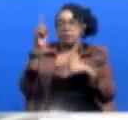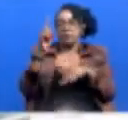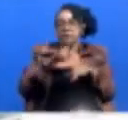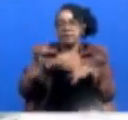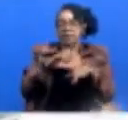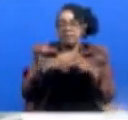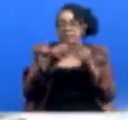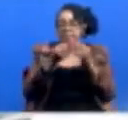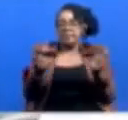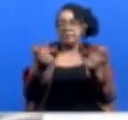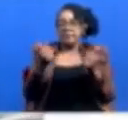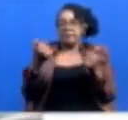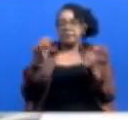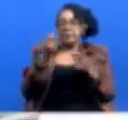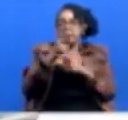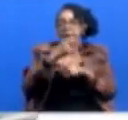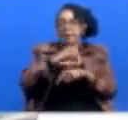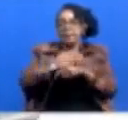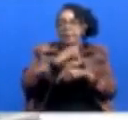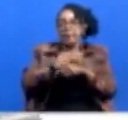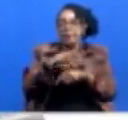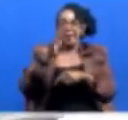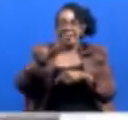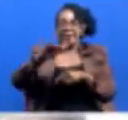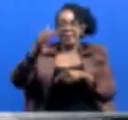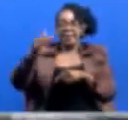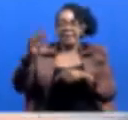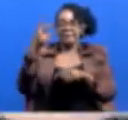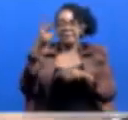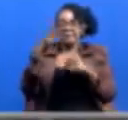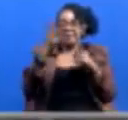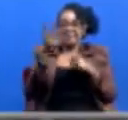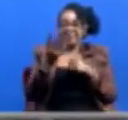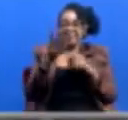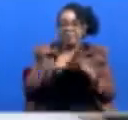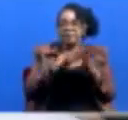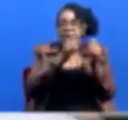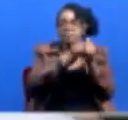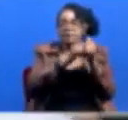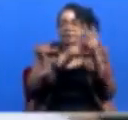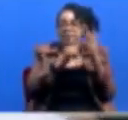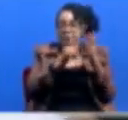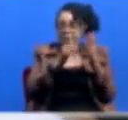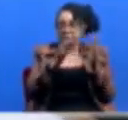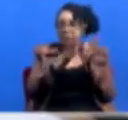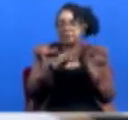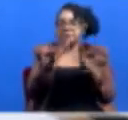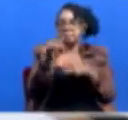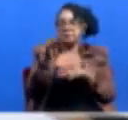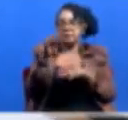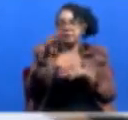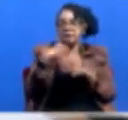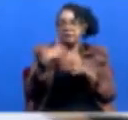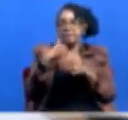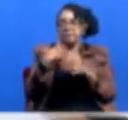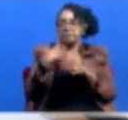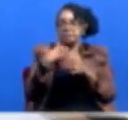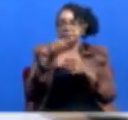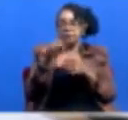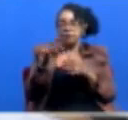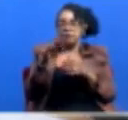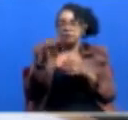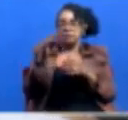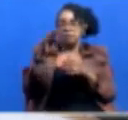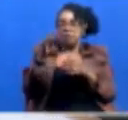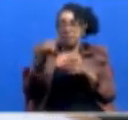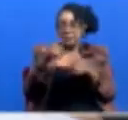kushinda wasichana wa sekondari ya Kirinyaga pointi 24-18 huku Mutira zikijizoe lea sifa katika netiboli